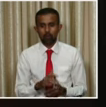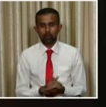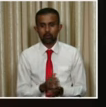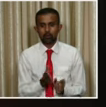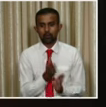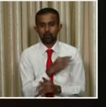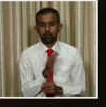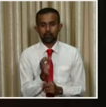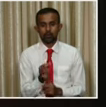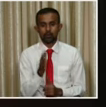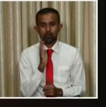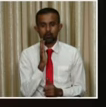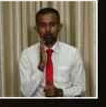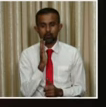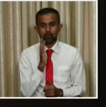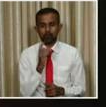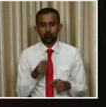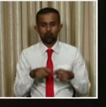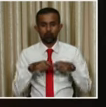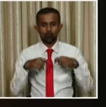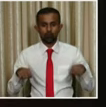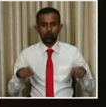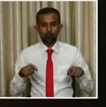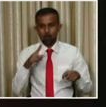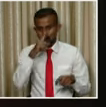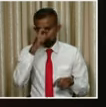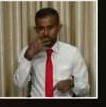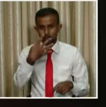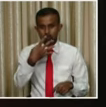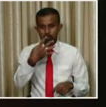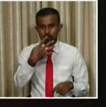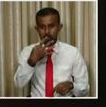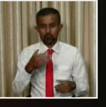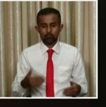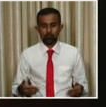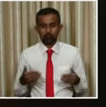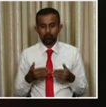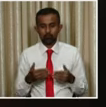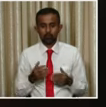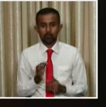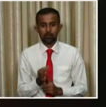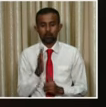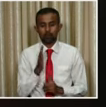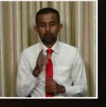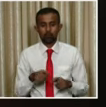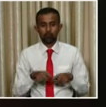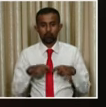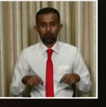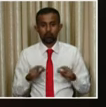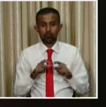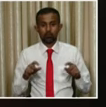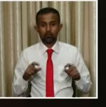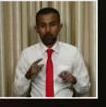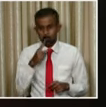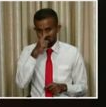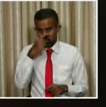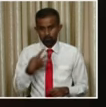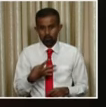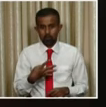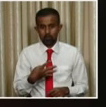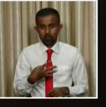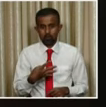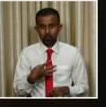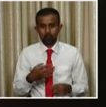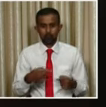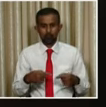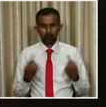හිටපු ජනාධිපතිවරයාගේ වැය ශීර්ෂය මාස 4කටත් වර්තමාන ජනාධිපතිවරයාගේ වැය ශීර්ෂය මාස 4කටත්